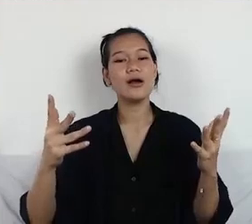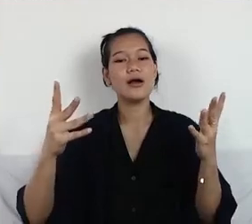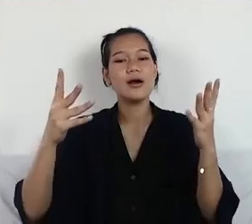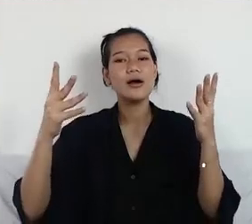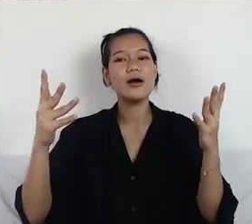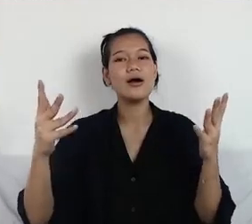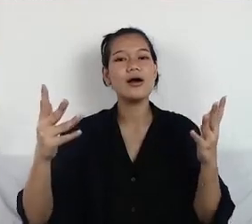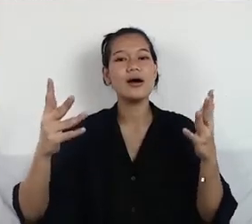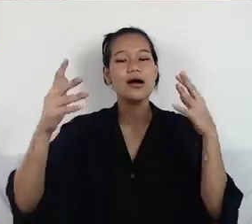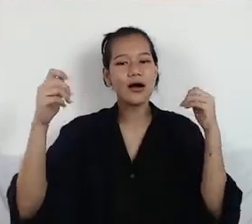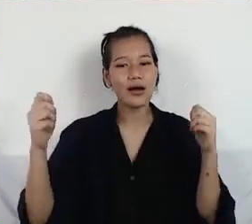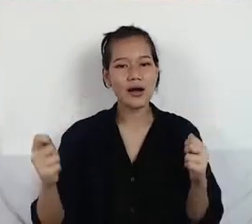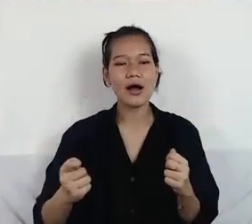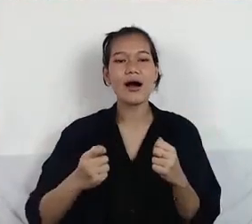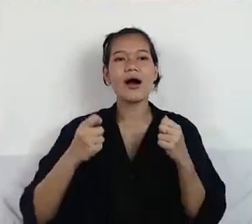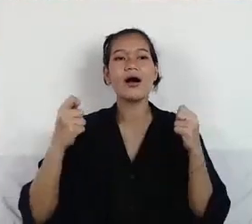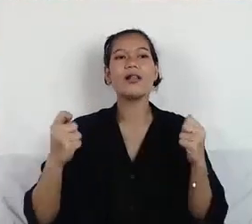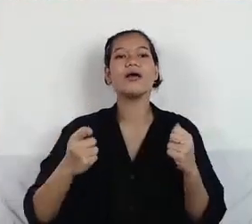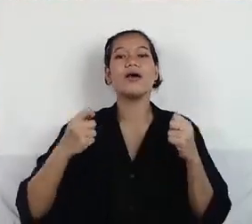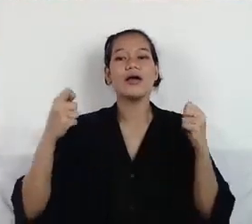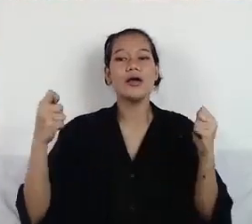Haleluya,